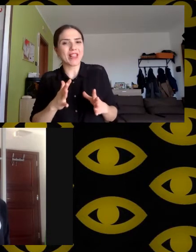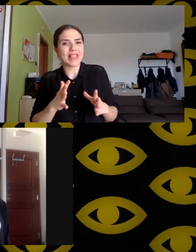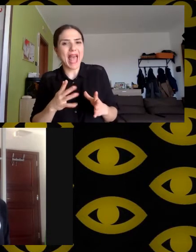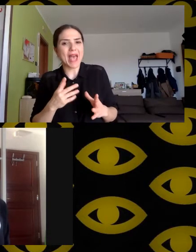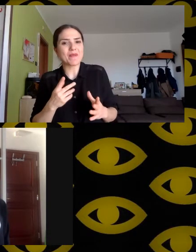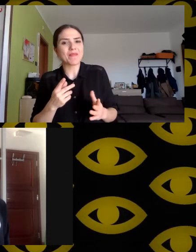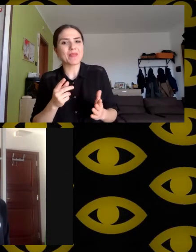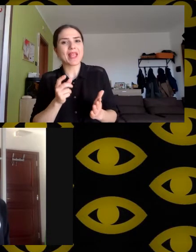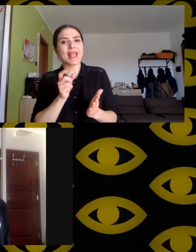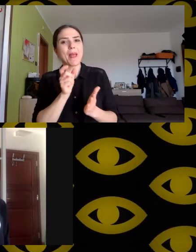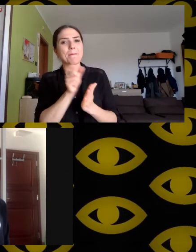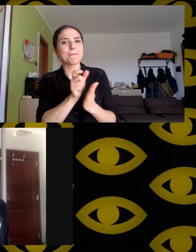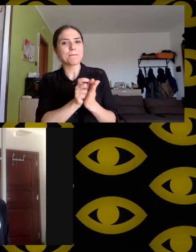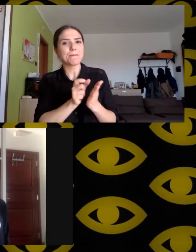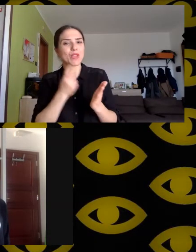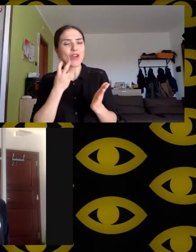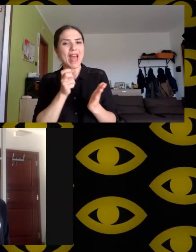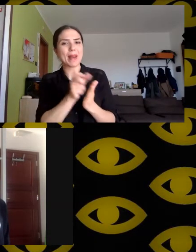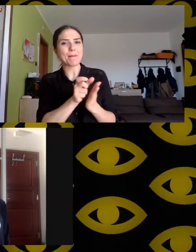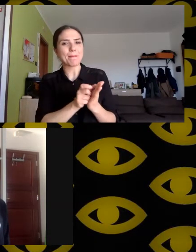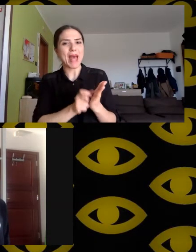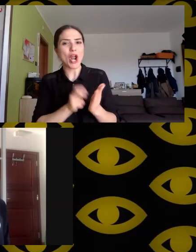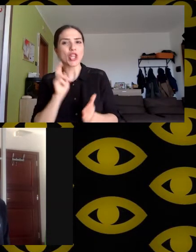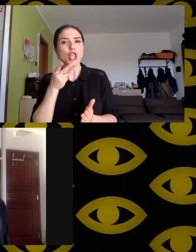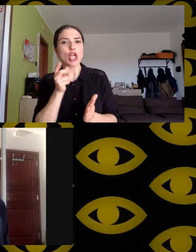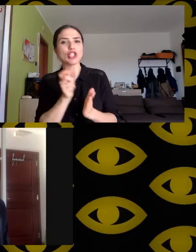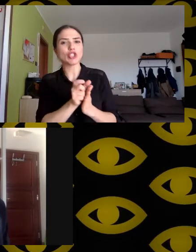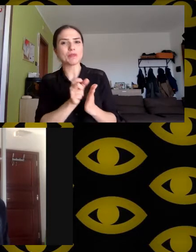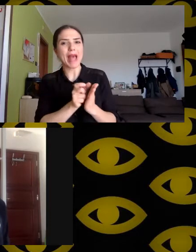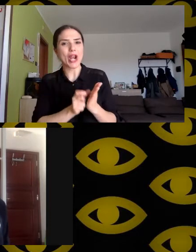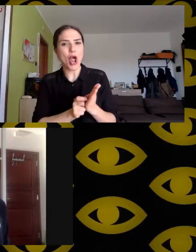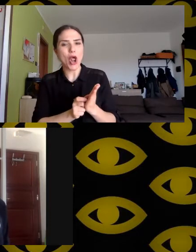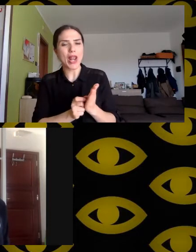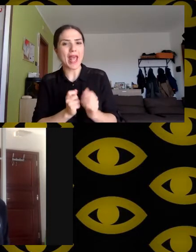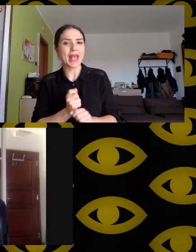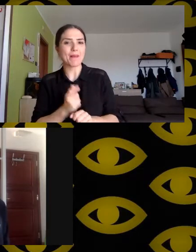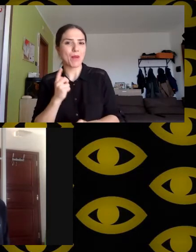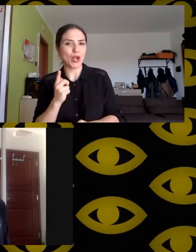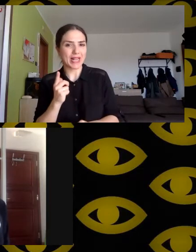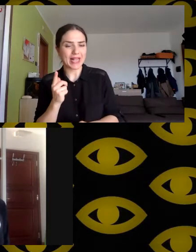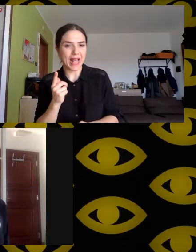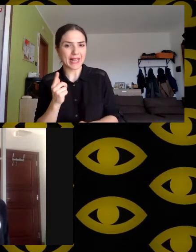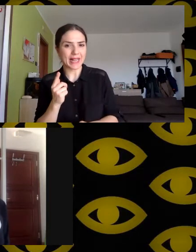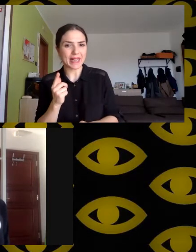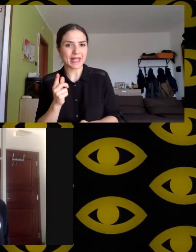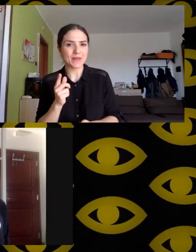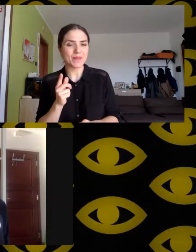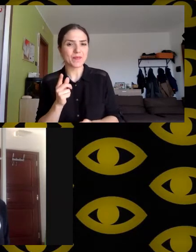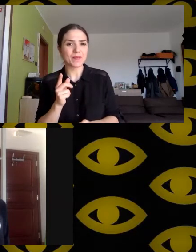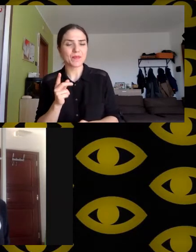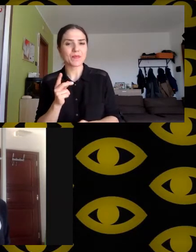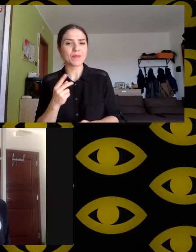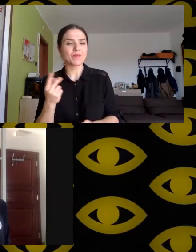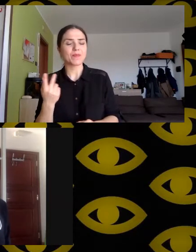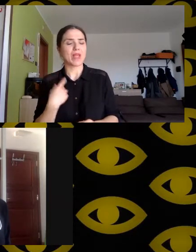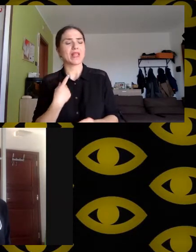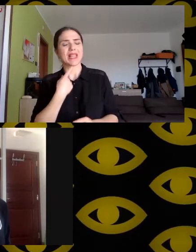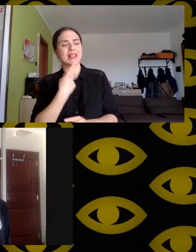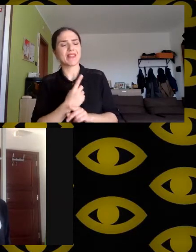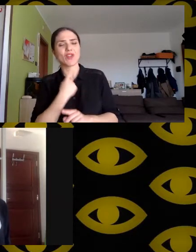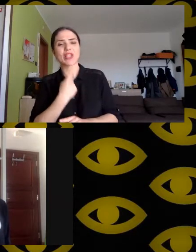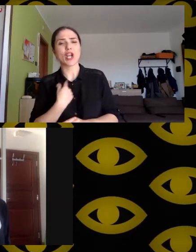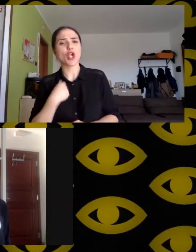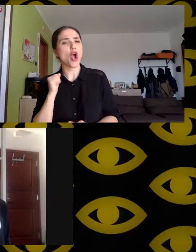anche i mesi, che a me sono stati utili per trovare... Io odio, ti devo dire, Dario, odio le persone che fanno quella